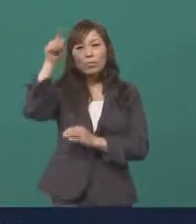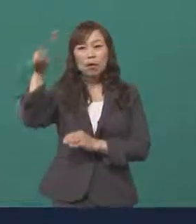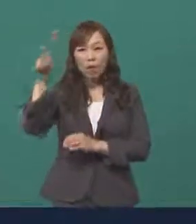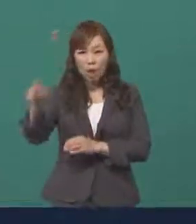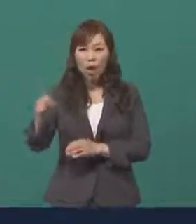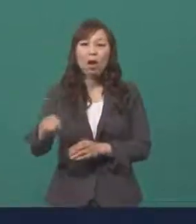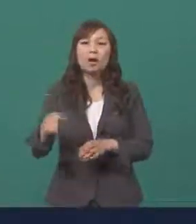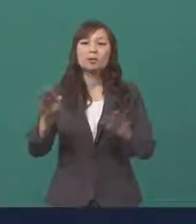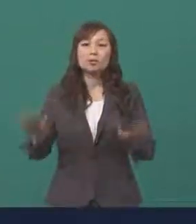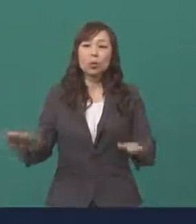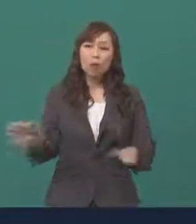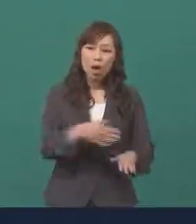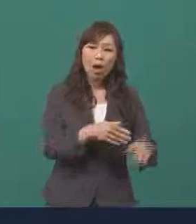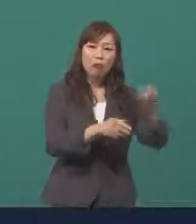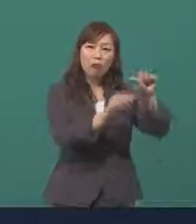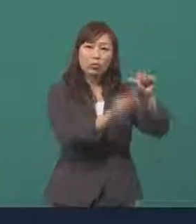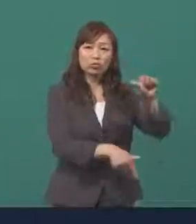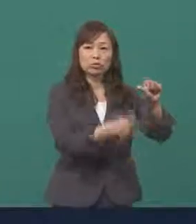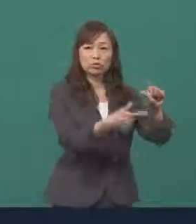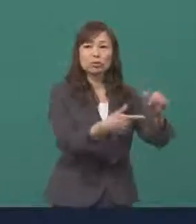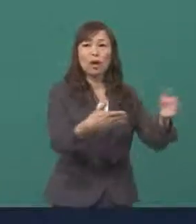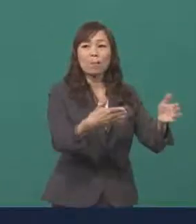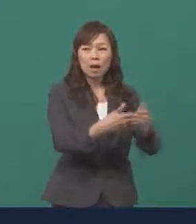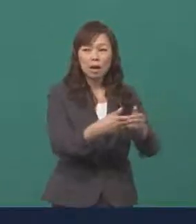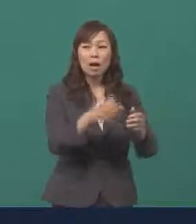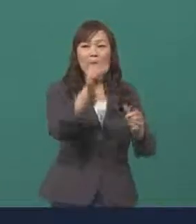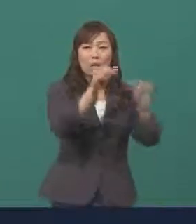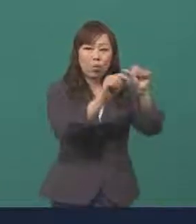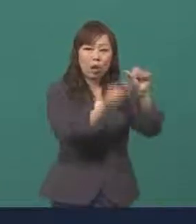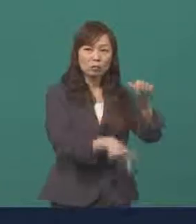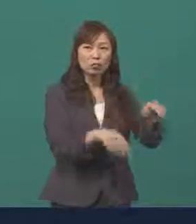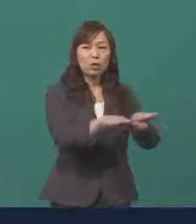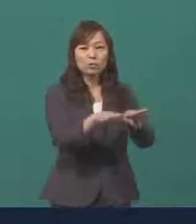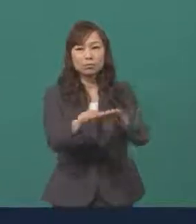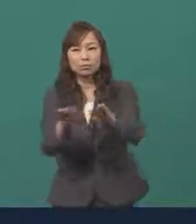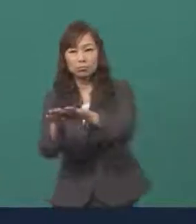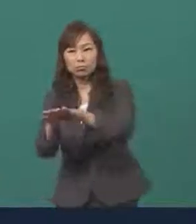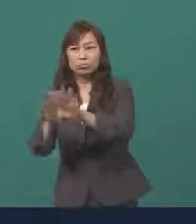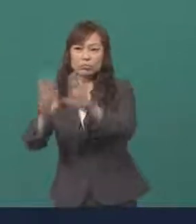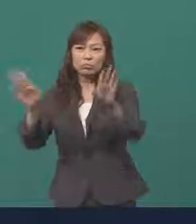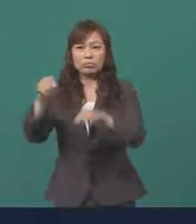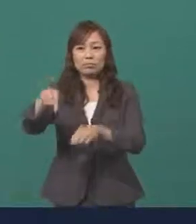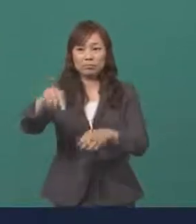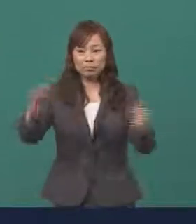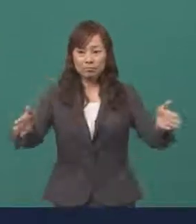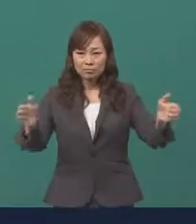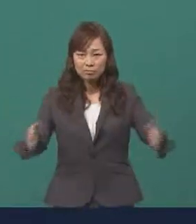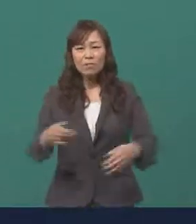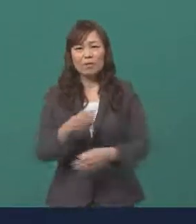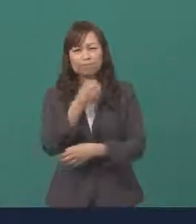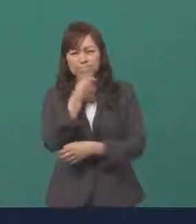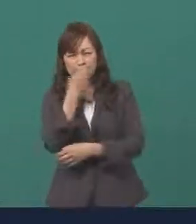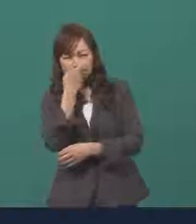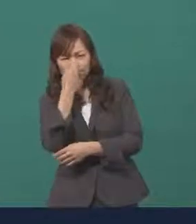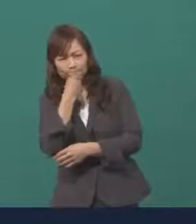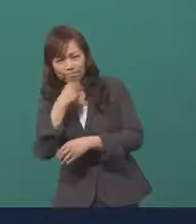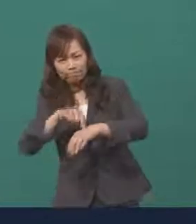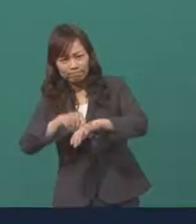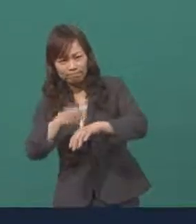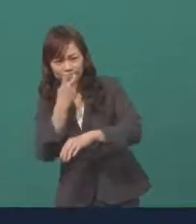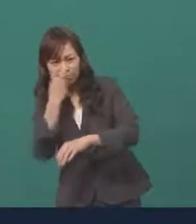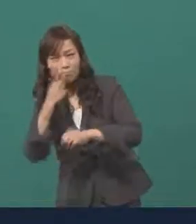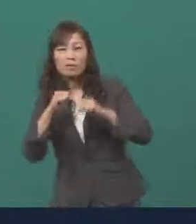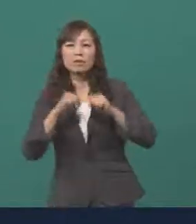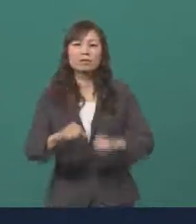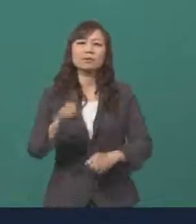県警では今日から来月6日までのゴールデンウィーク期間中、取り締まりなどを強化すること